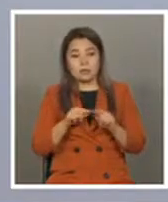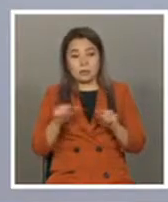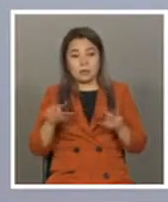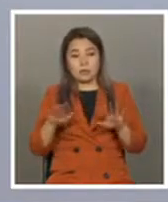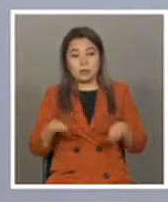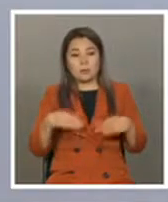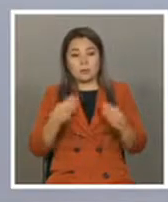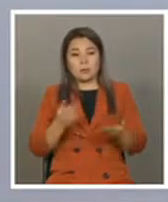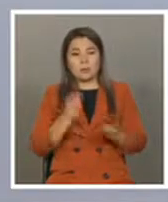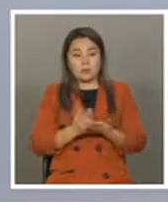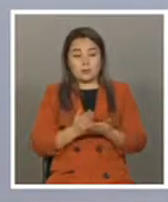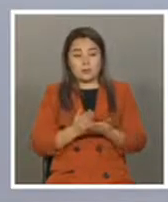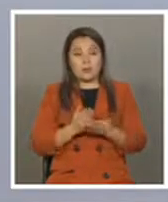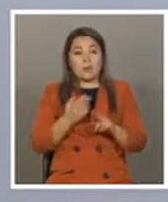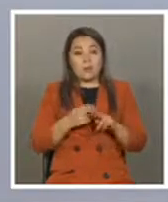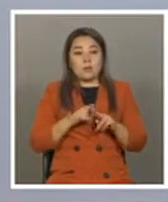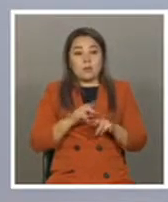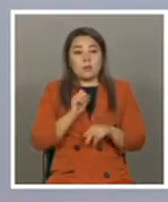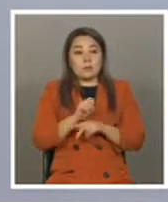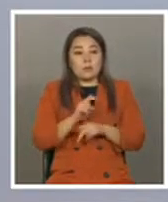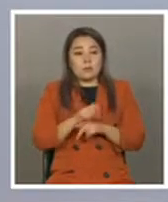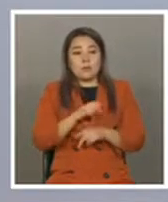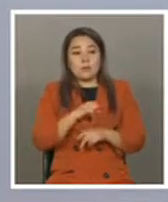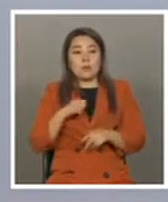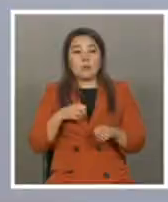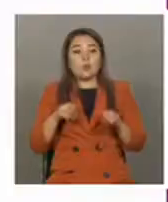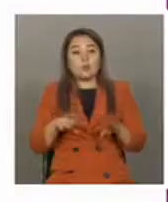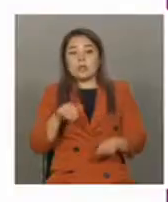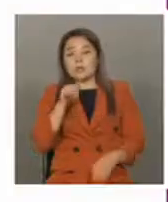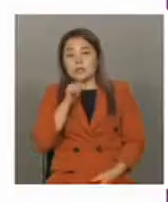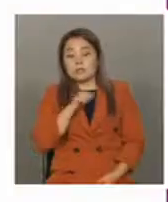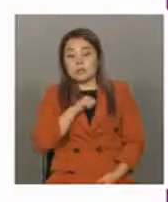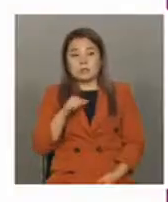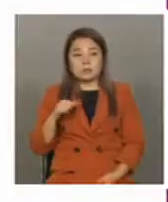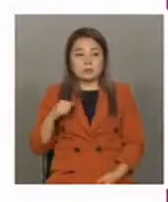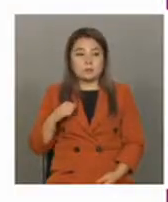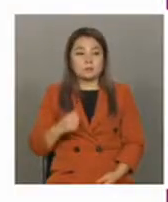берілген. Осы тапсырманы өзіңіз орындап көріңіз.